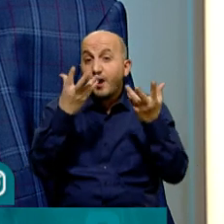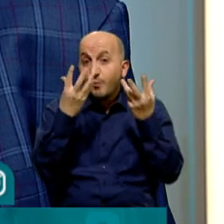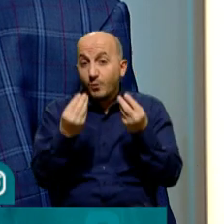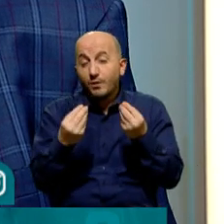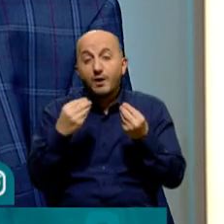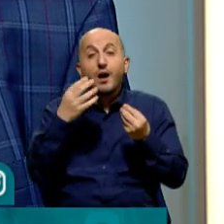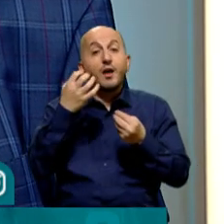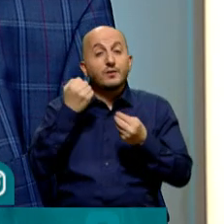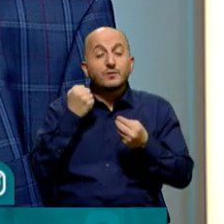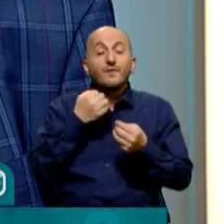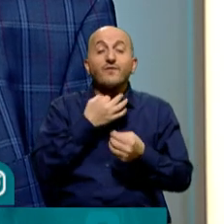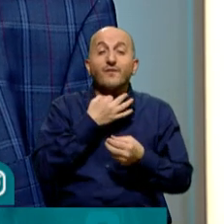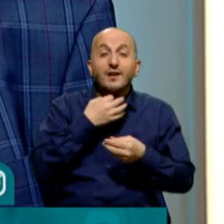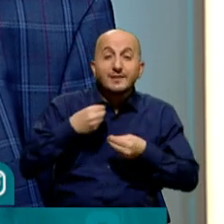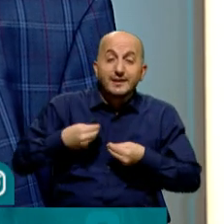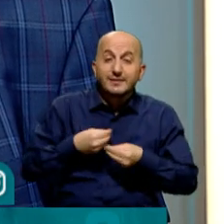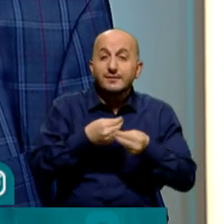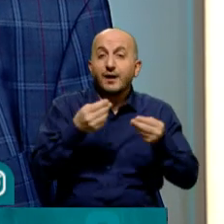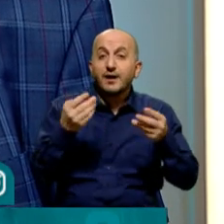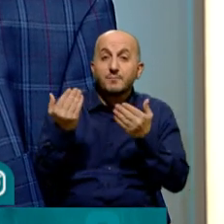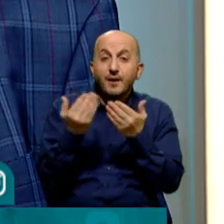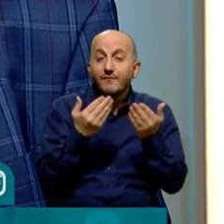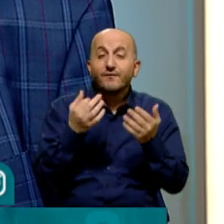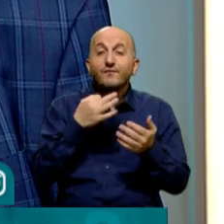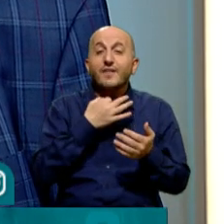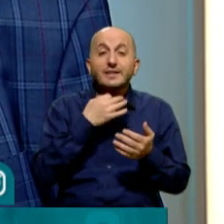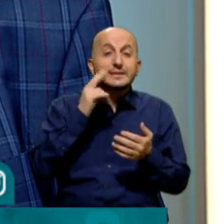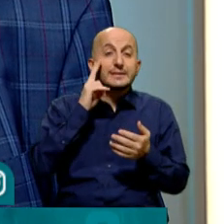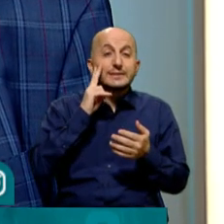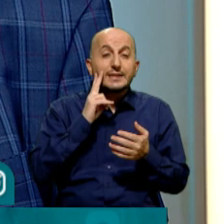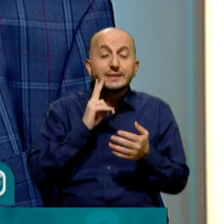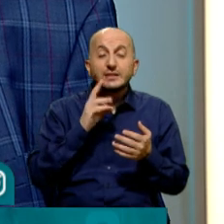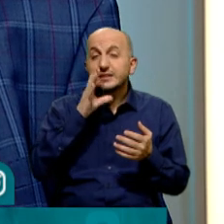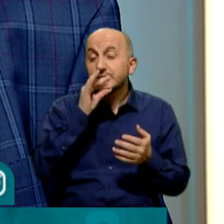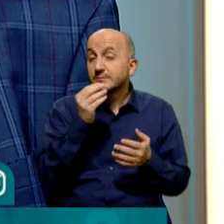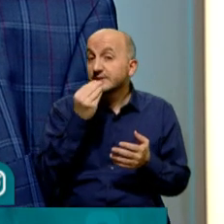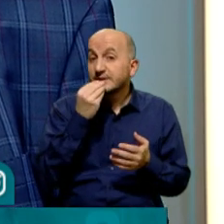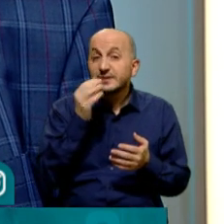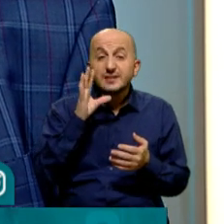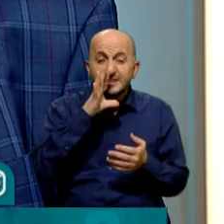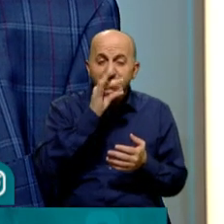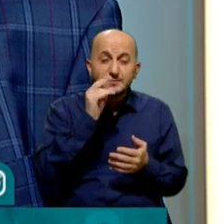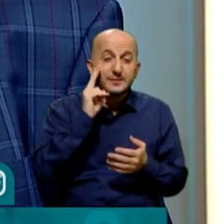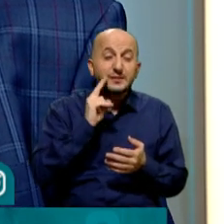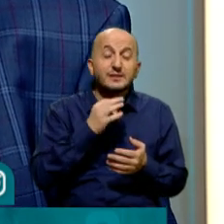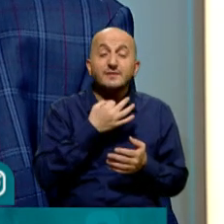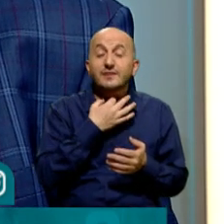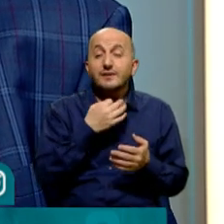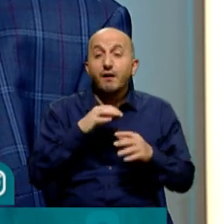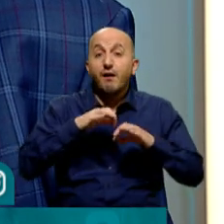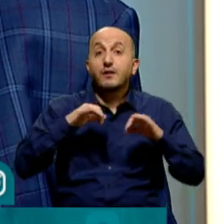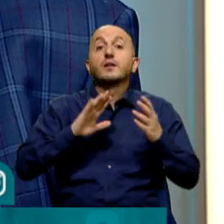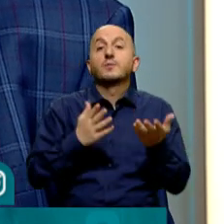Bunu fakirlere dağıt, merasimlerde fakir zengin kim ne kadar yedi, kim fakir kim zengin ayırt edemeyeceğimize